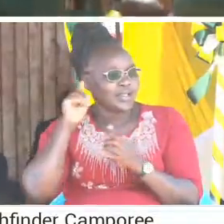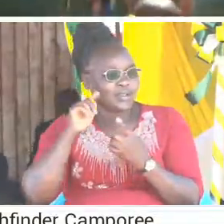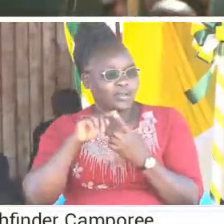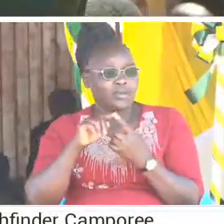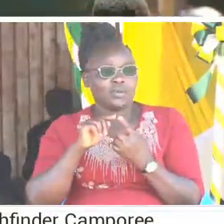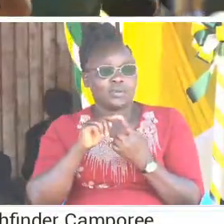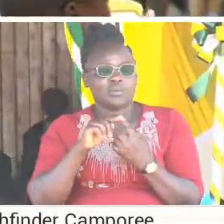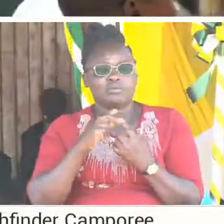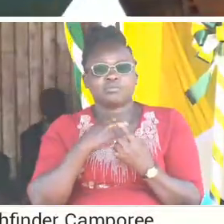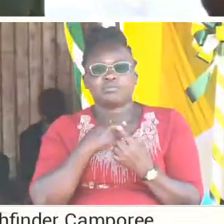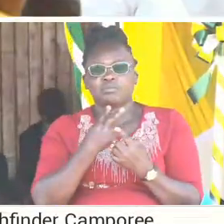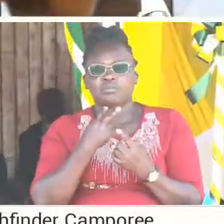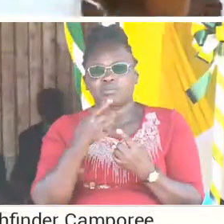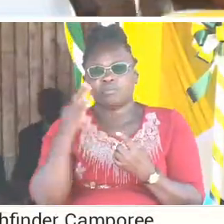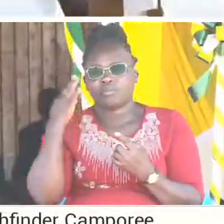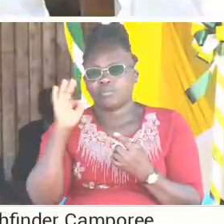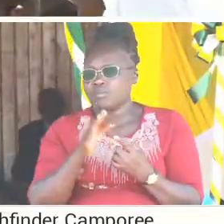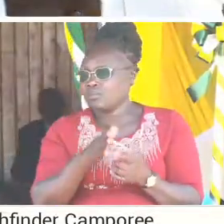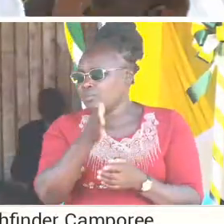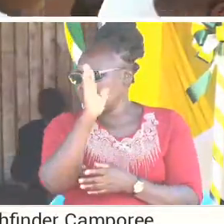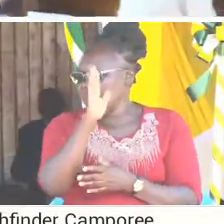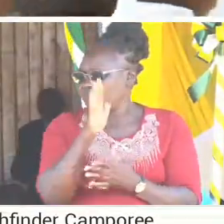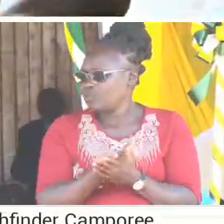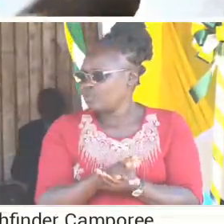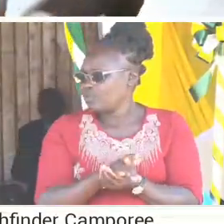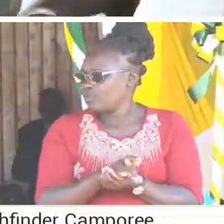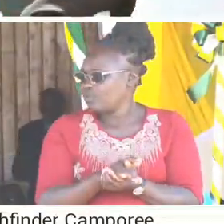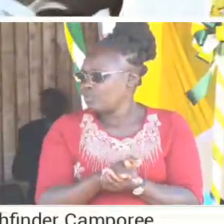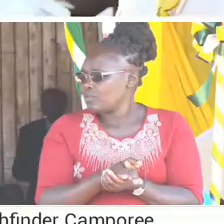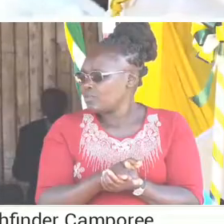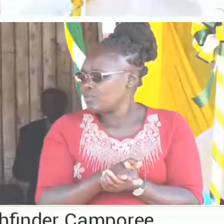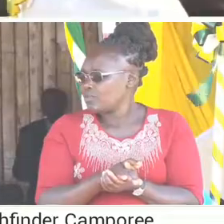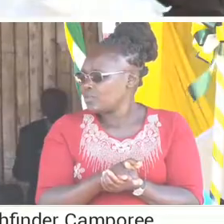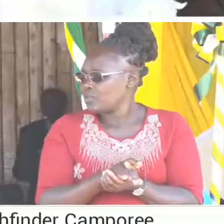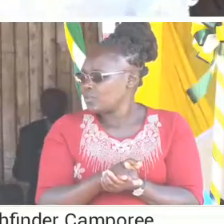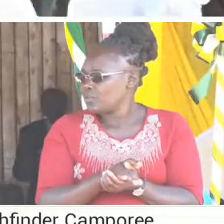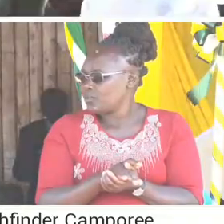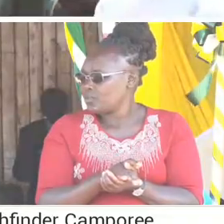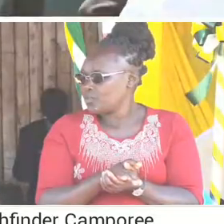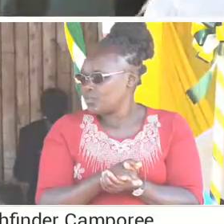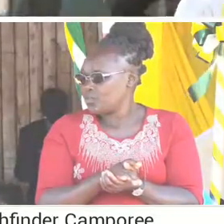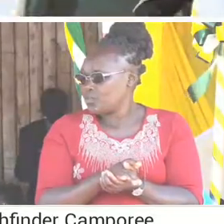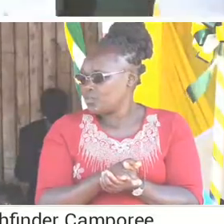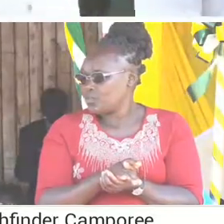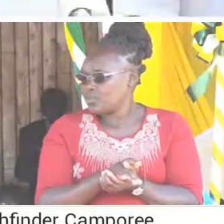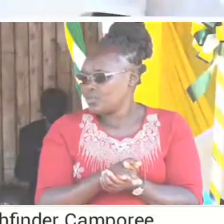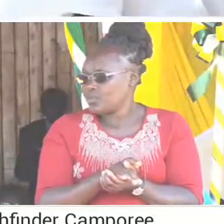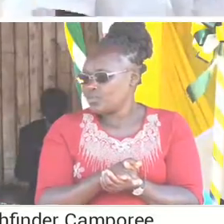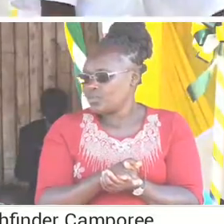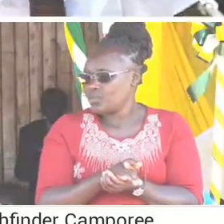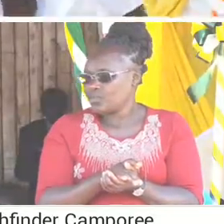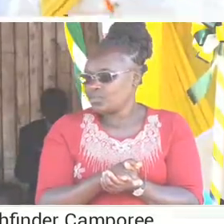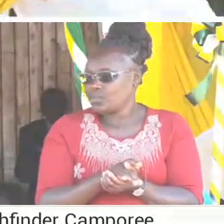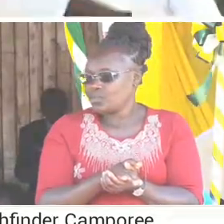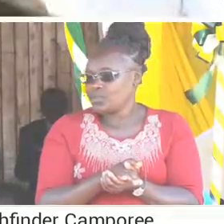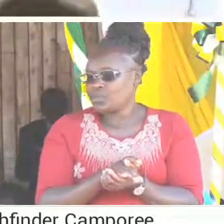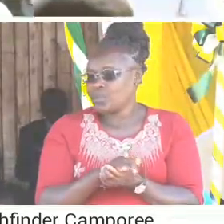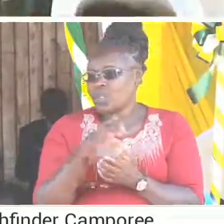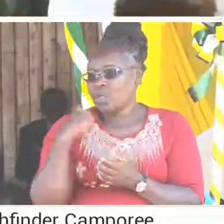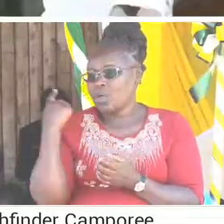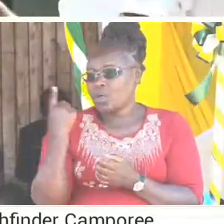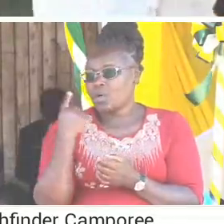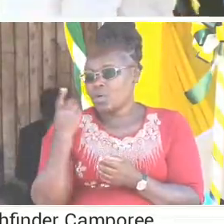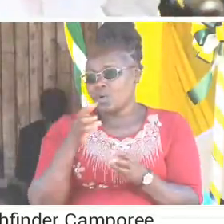nyepesi. Hakuna shortcut kwenye mibaraka. Hakuna shortcut. Njia iliyoelekezwa